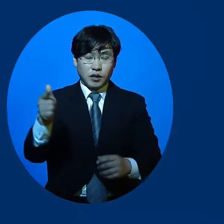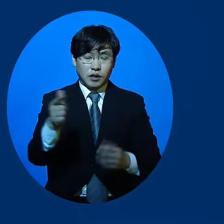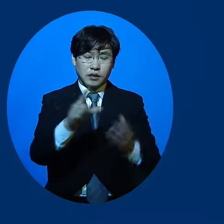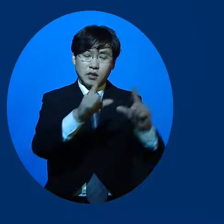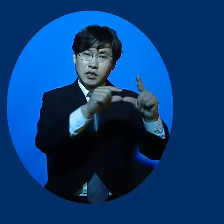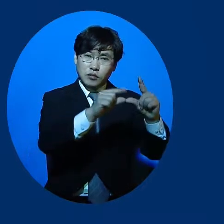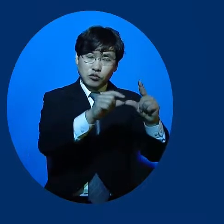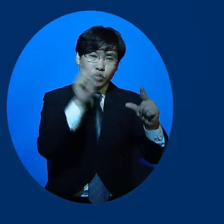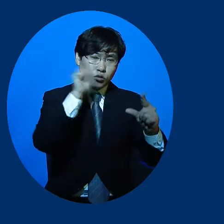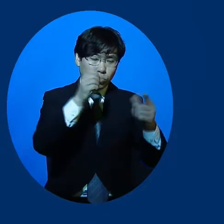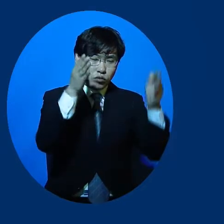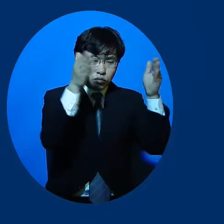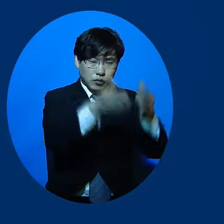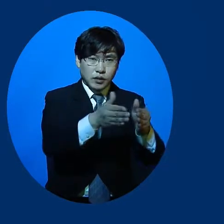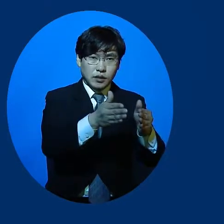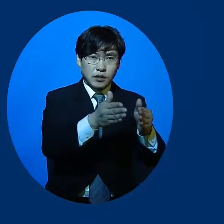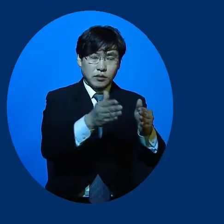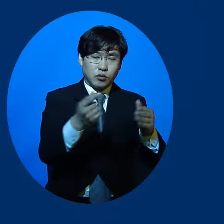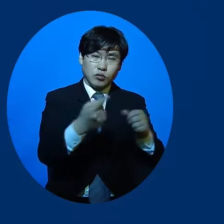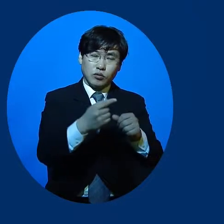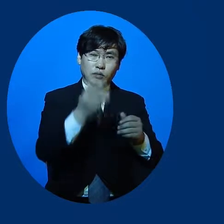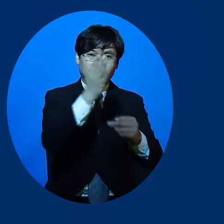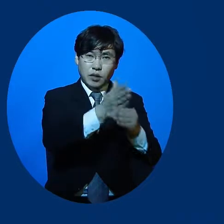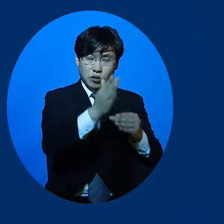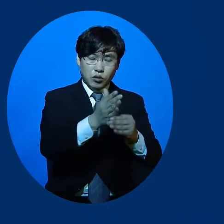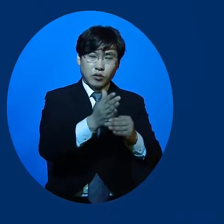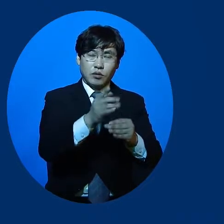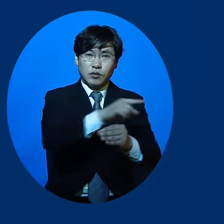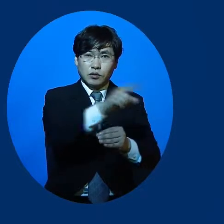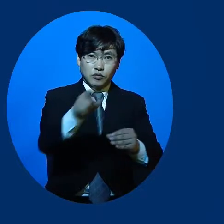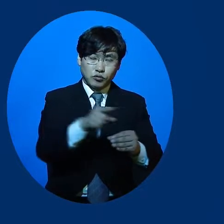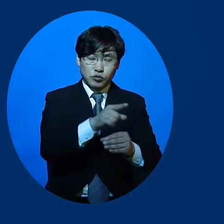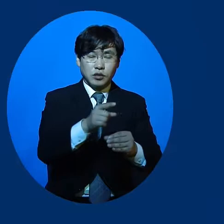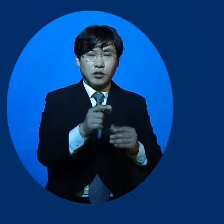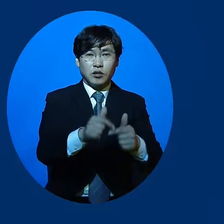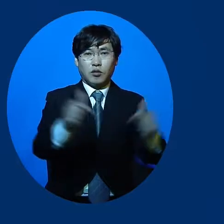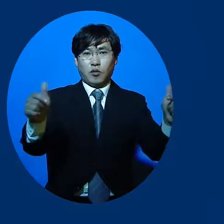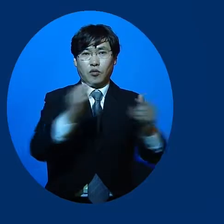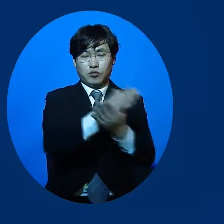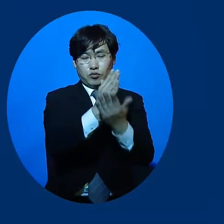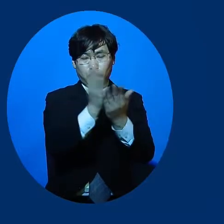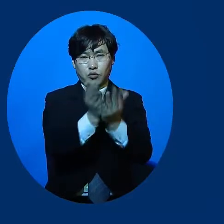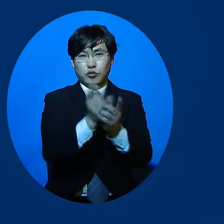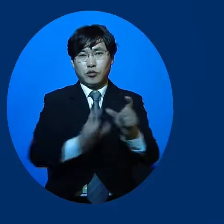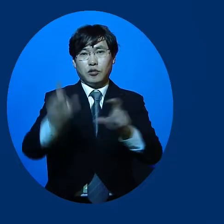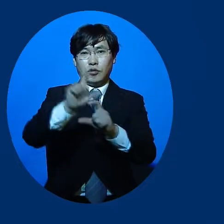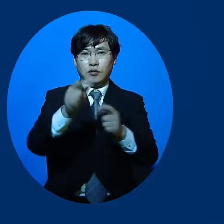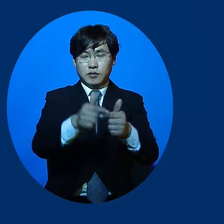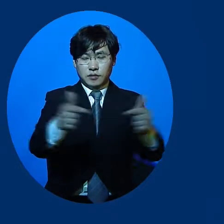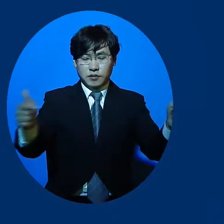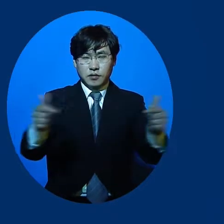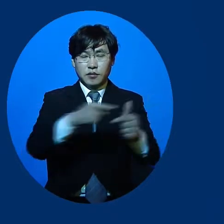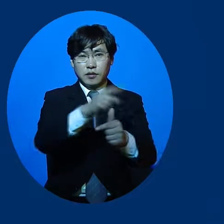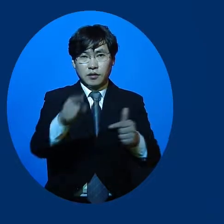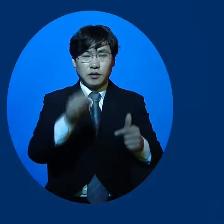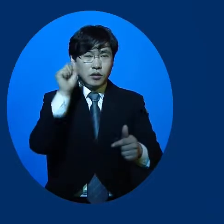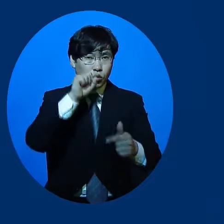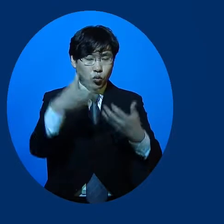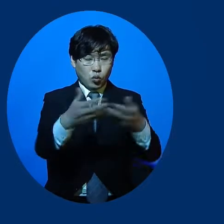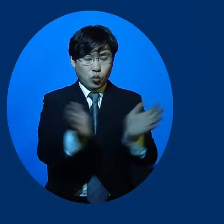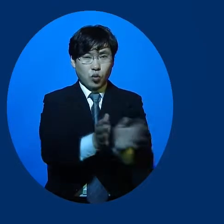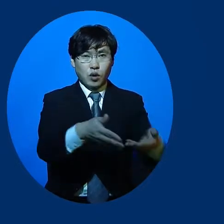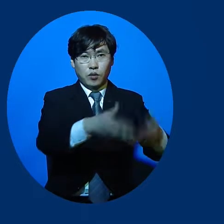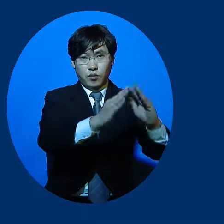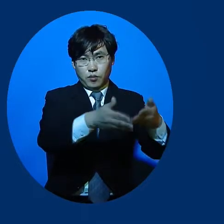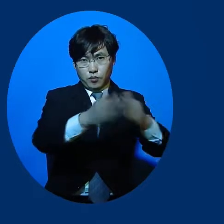동호회가 편중되지 않도록 다양한 종목에 지원하고 생활체육교실 참여자의 동호회로의 전환을